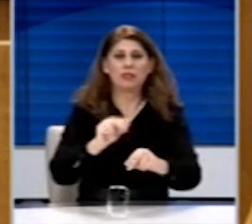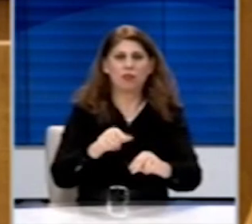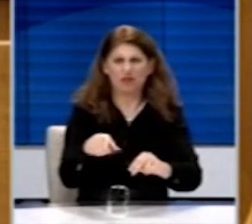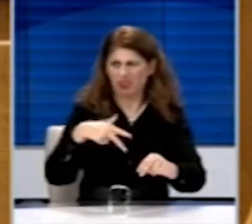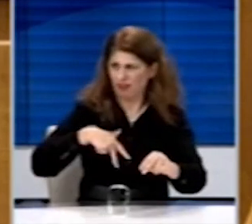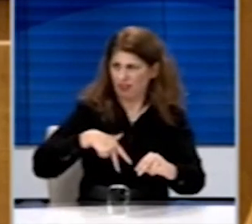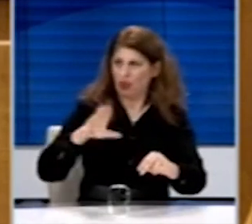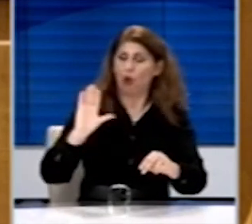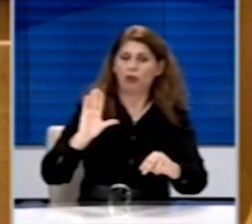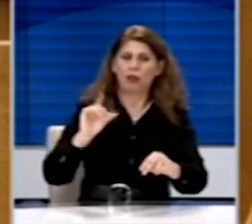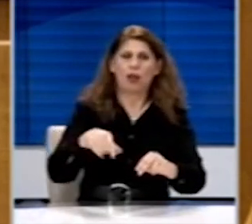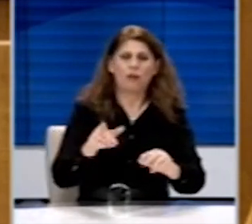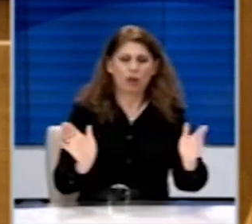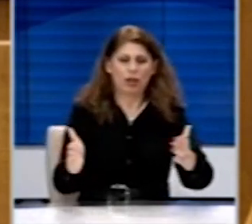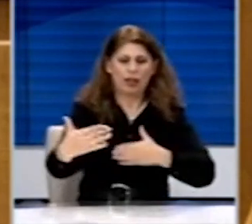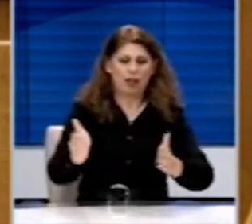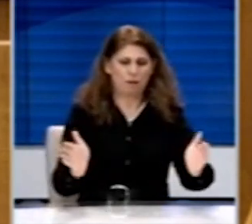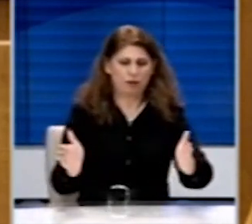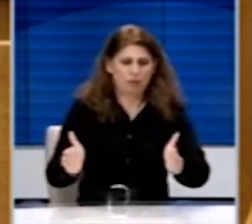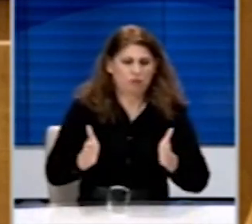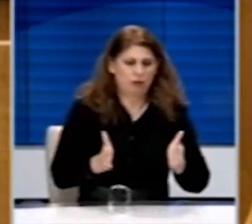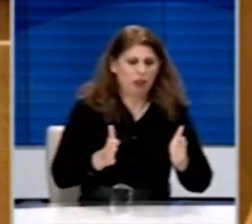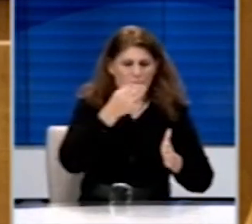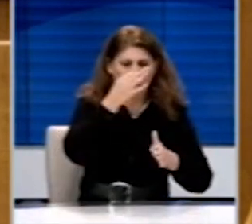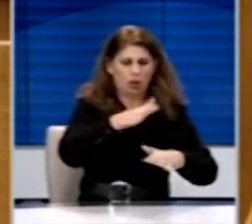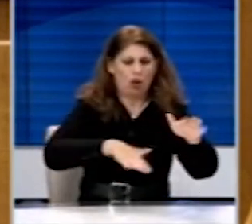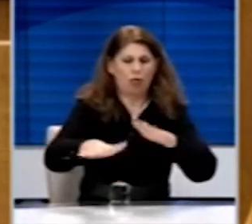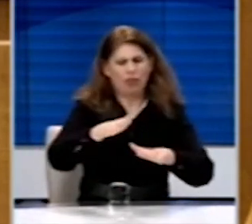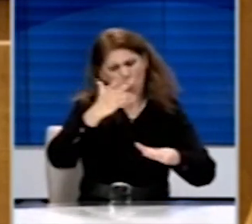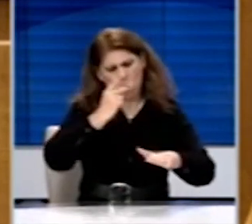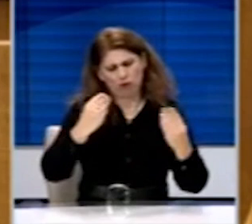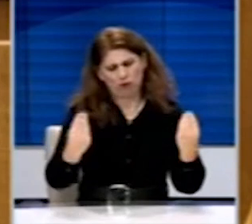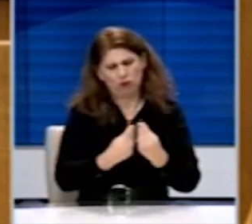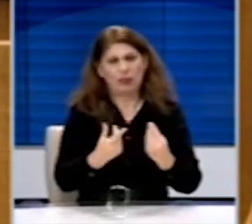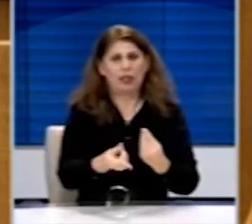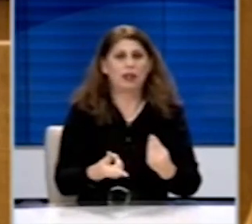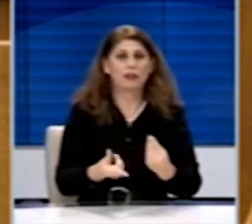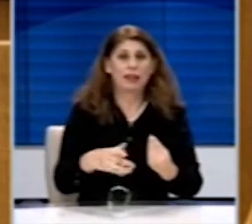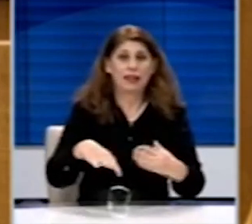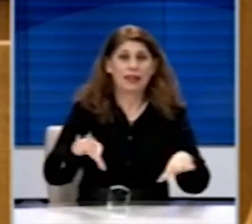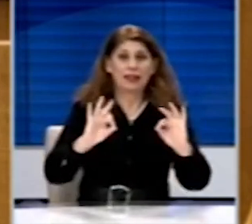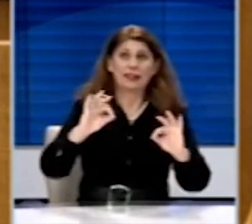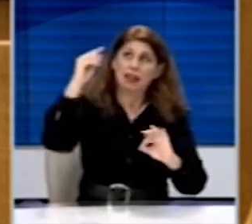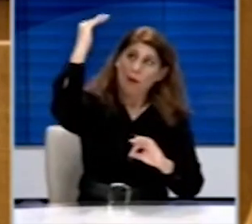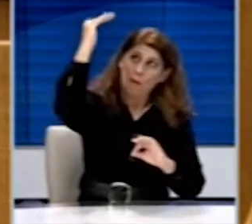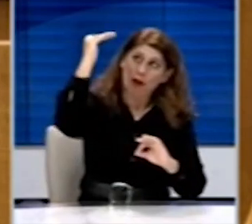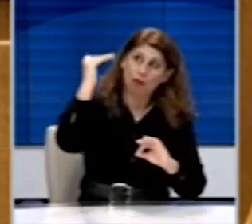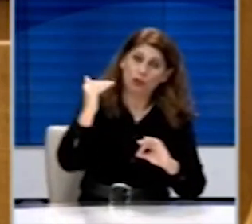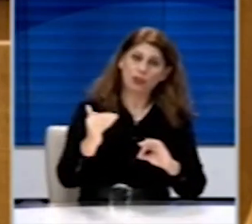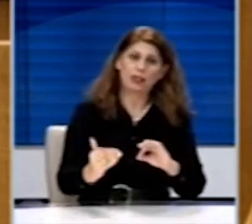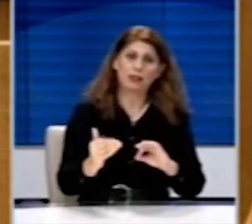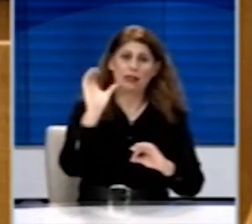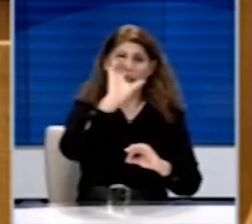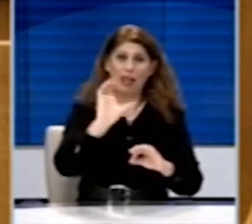Αυτή είναι η κυβέρνηση που κουβαλάω την κάλπη για να κάνω την οφεία όπως με βολεύει το ελληνικό σύστημα. Και μάλιστα λέει, ξεκινάτε από πάνω προς τα κάτω, μαθαίνω